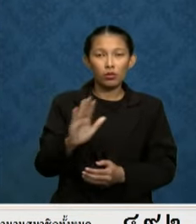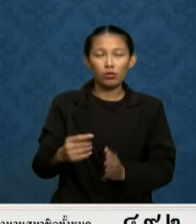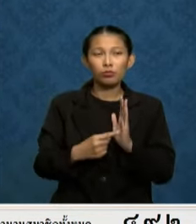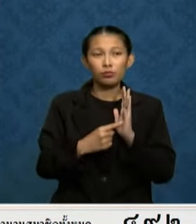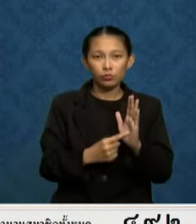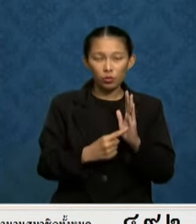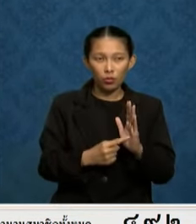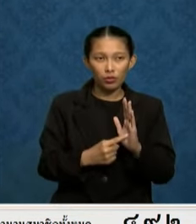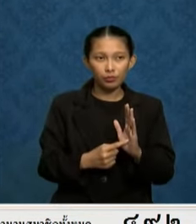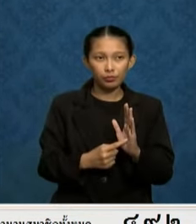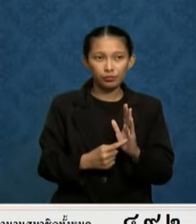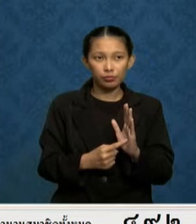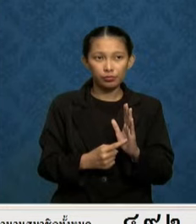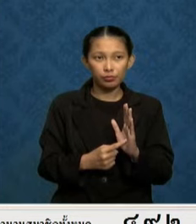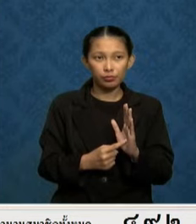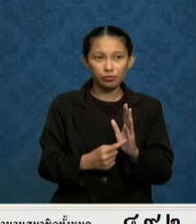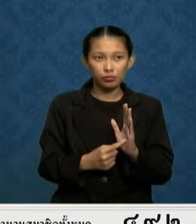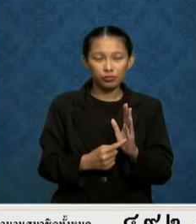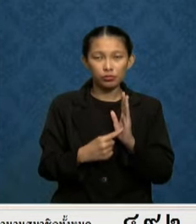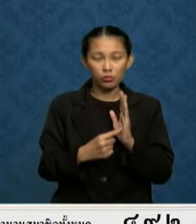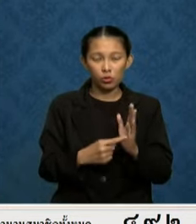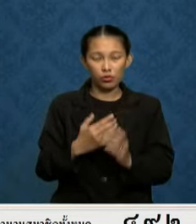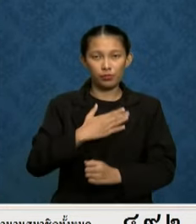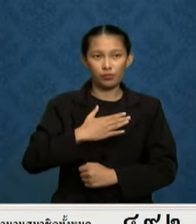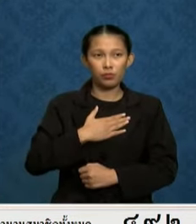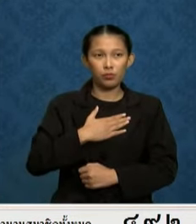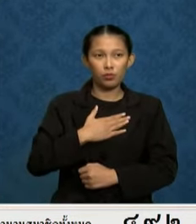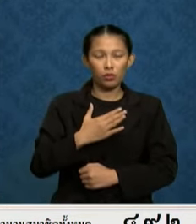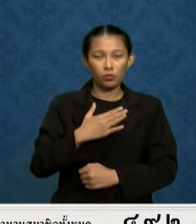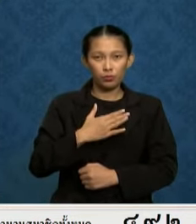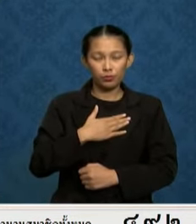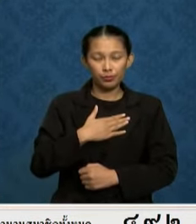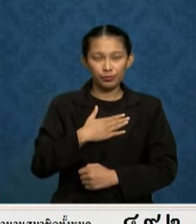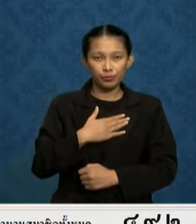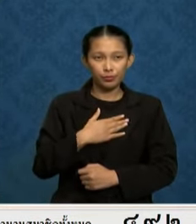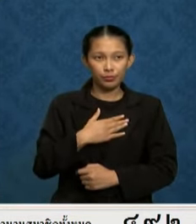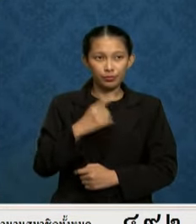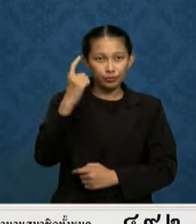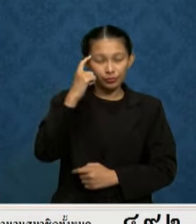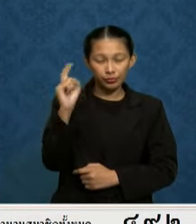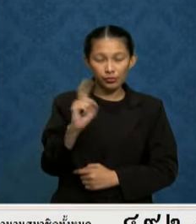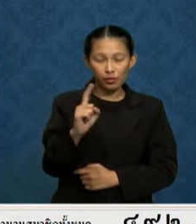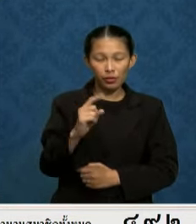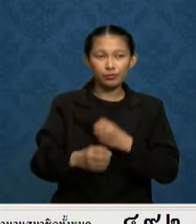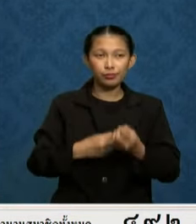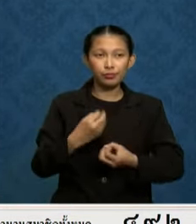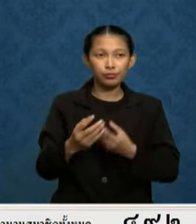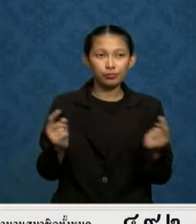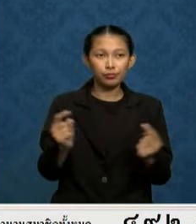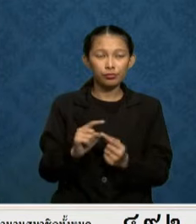ตัวอย่างของผมเองกแล้ผมให้ความเห็นว่า ส่วนตัวในฐาน van celebr